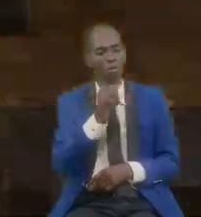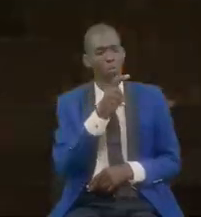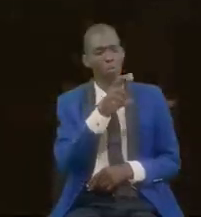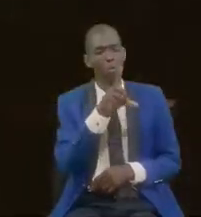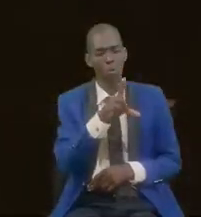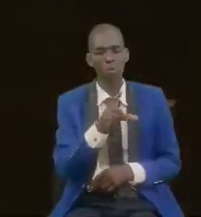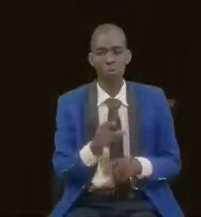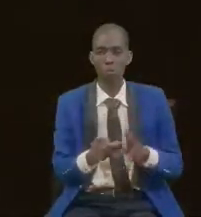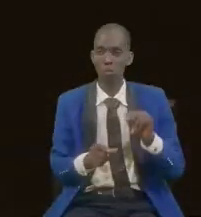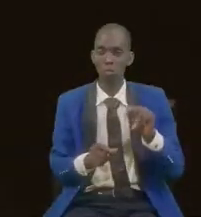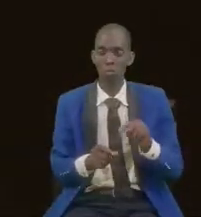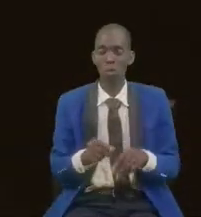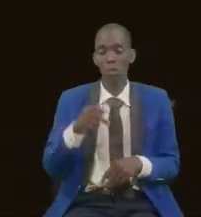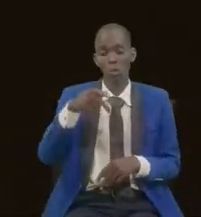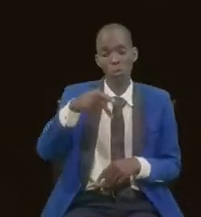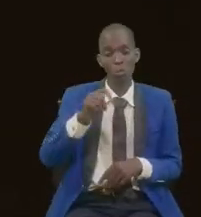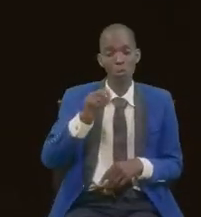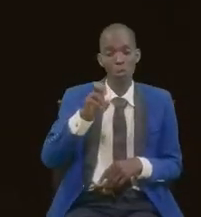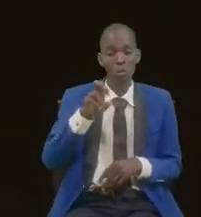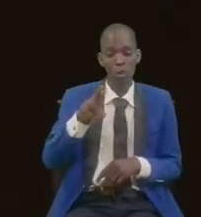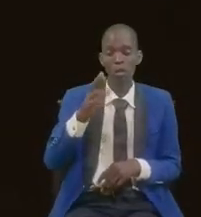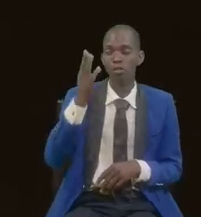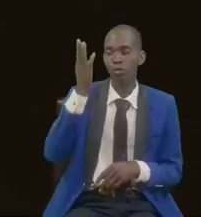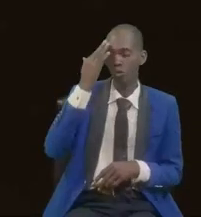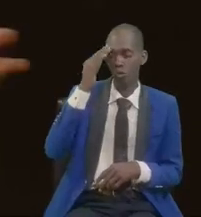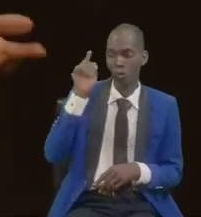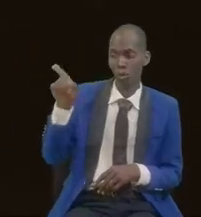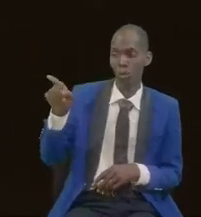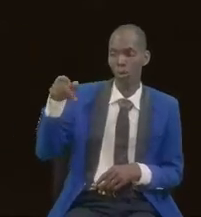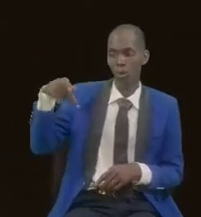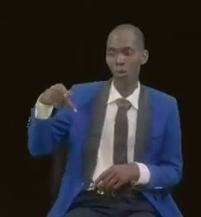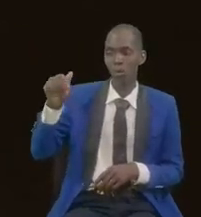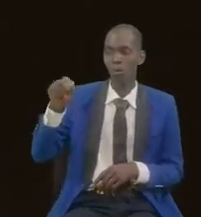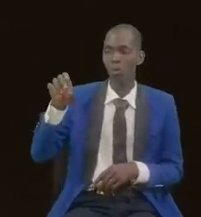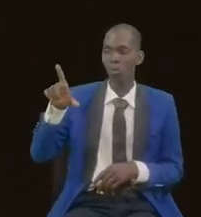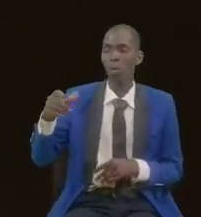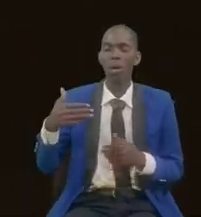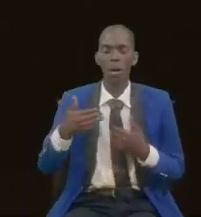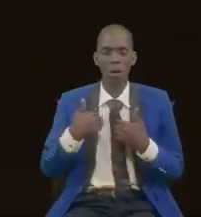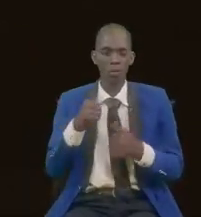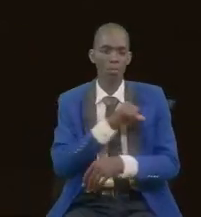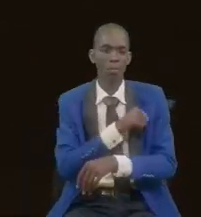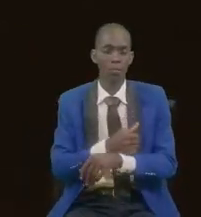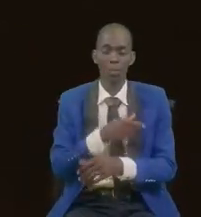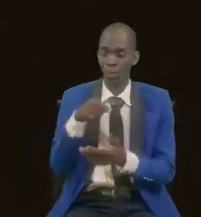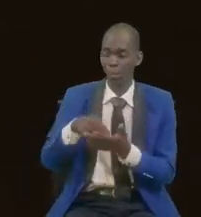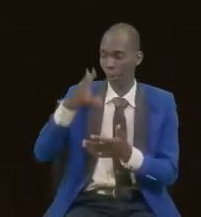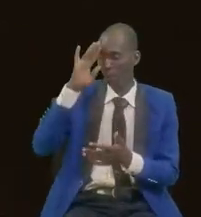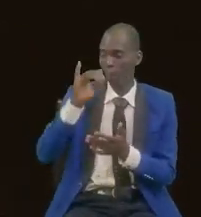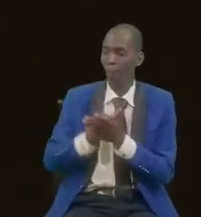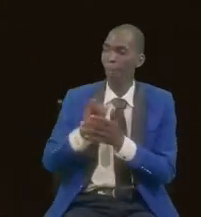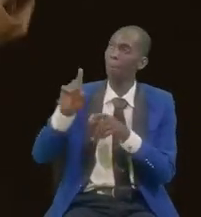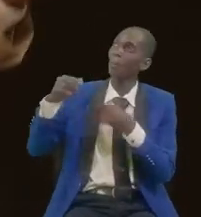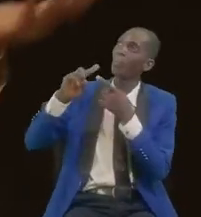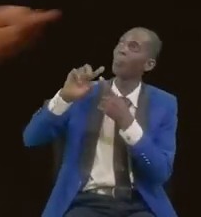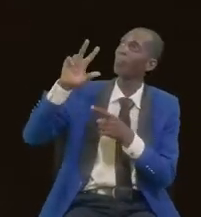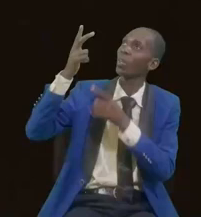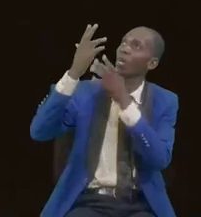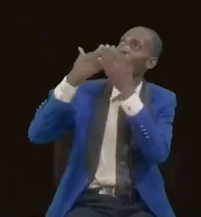l'a reconnu. L'homme là a l'autorité. C'est l'homme qui est allé au troisième ciel et il est